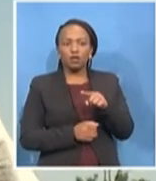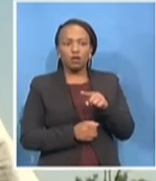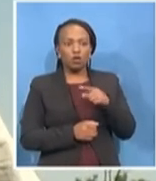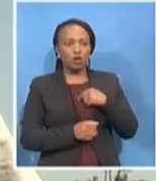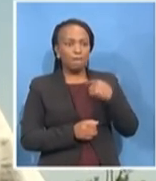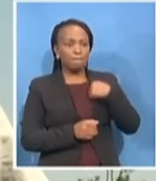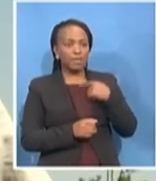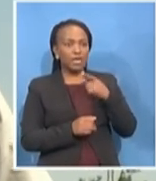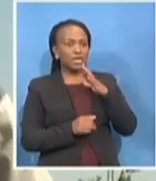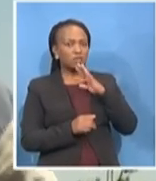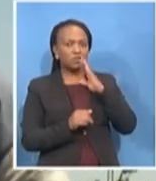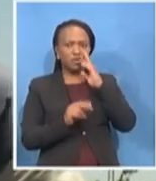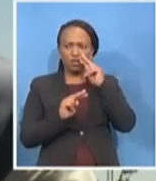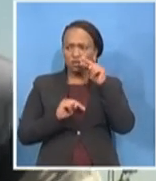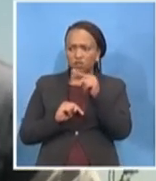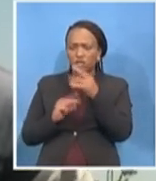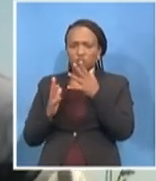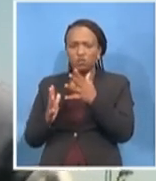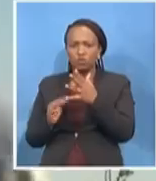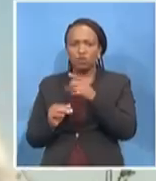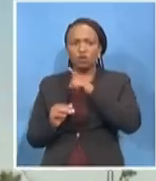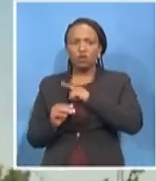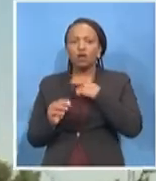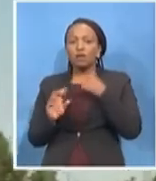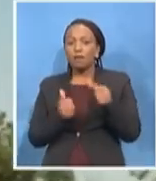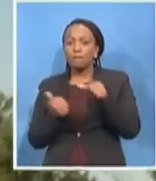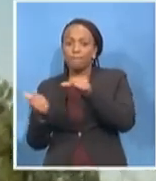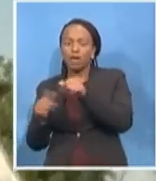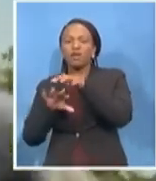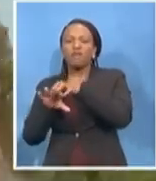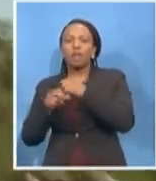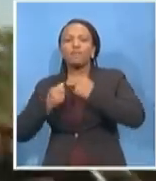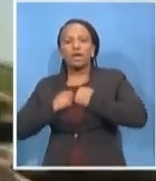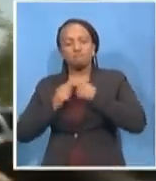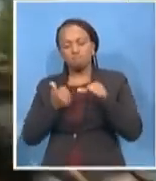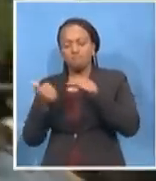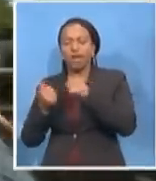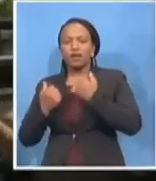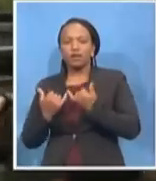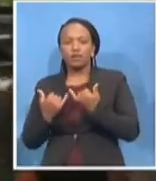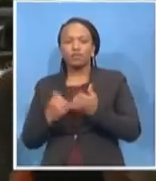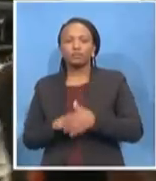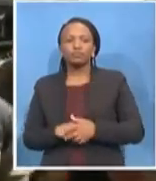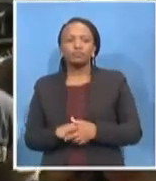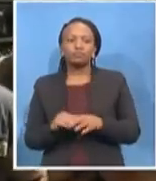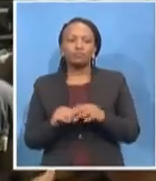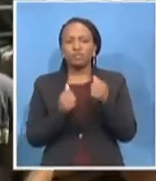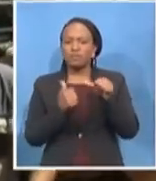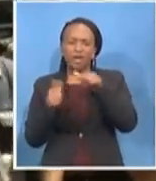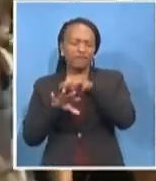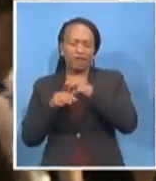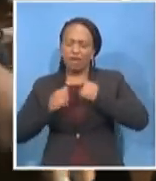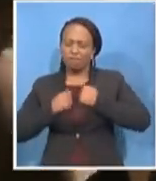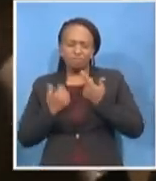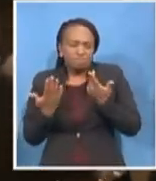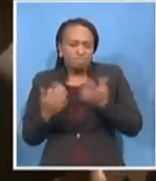toe. As iemand wil saamkom, is hulle welkom, dankie. Okay, basically what he was saying there